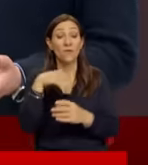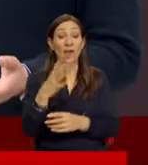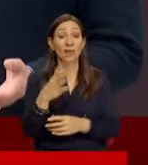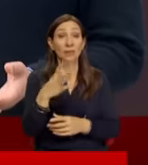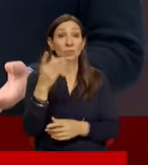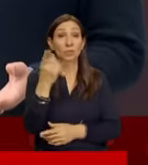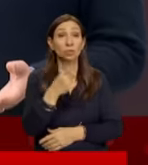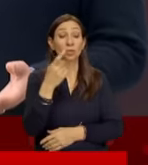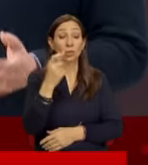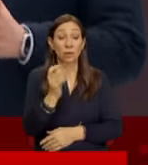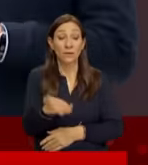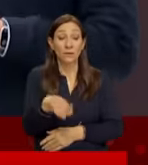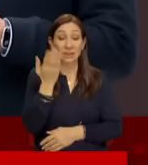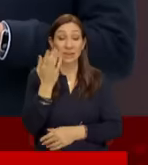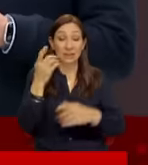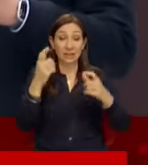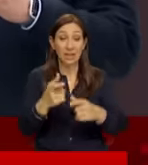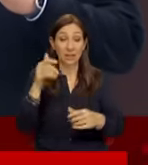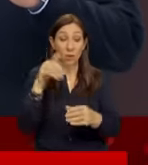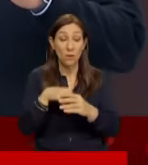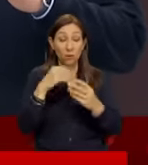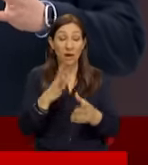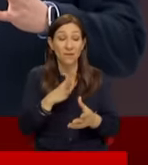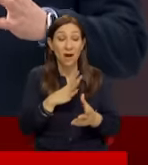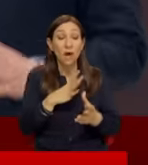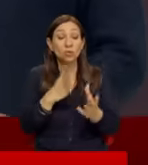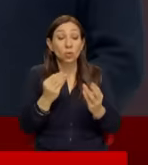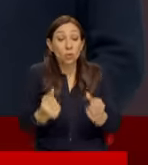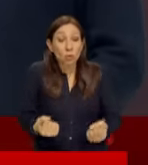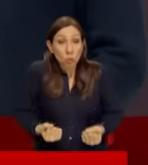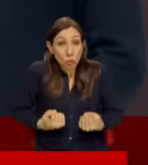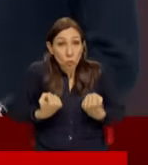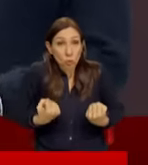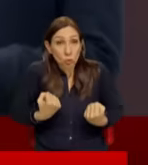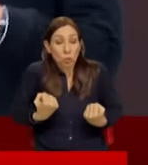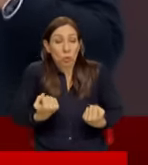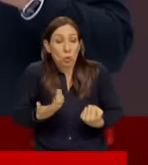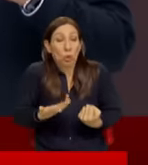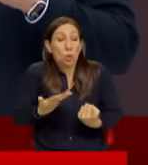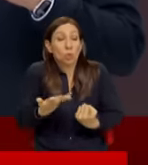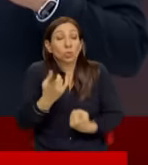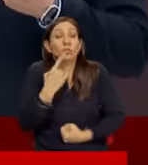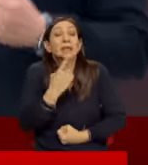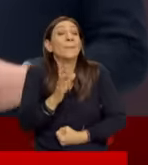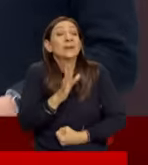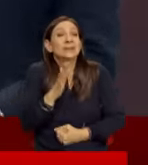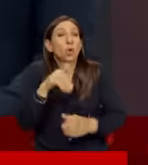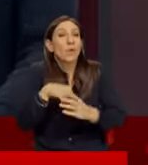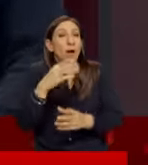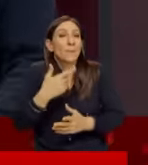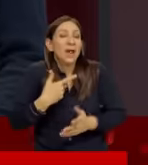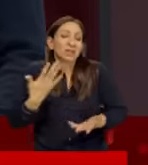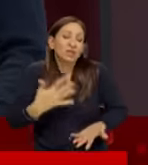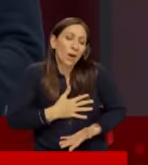oyların %90'ın üzerinde sağ seçmen var. Çok güçlü bir sağ seçmen bloğu var. Orada şunu diyemez seçmen. Ya ben